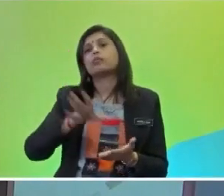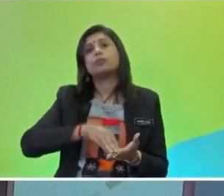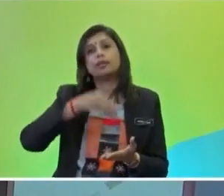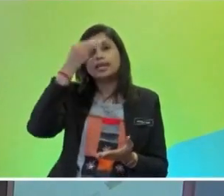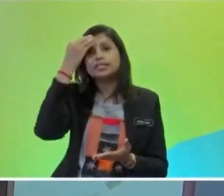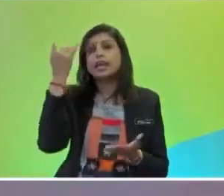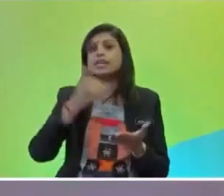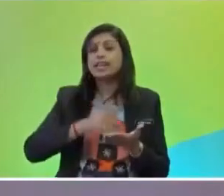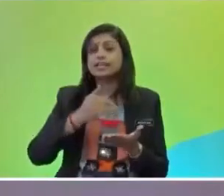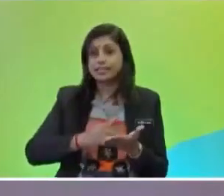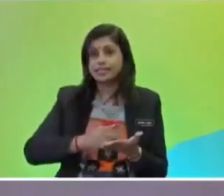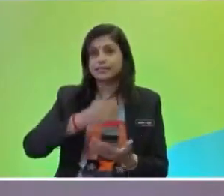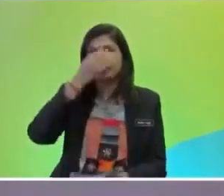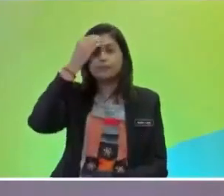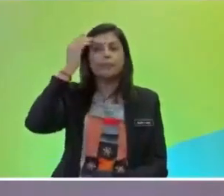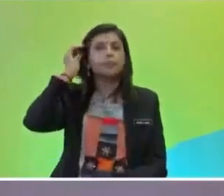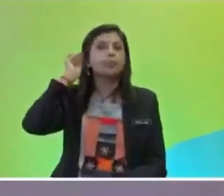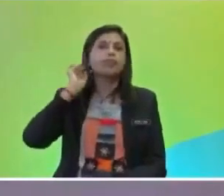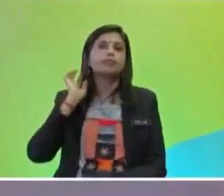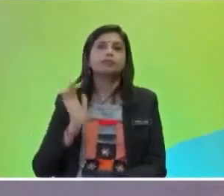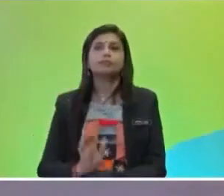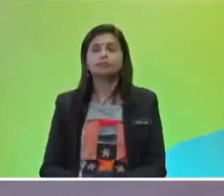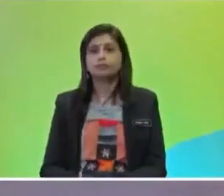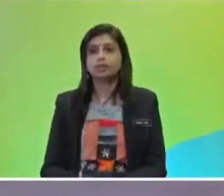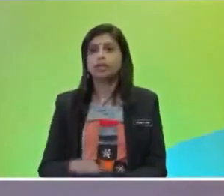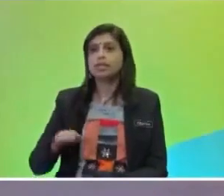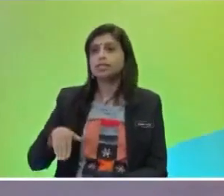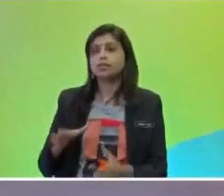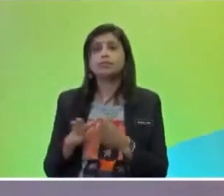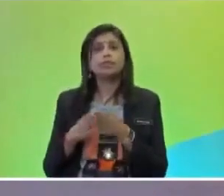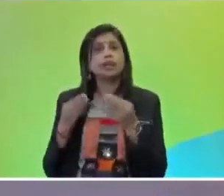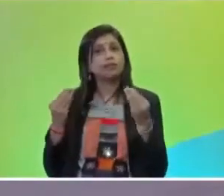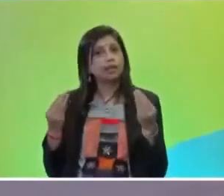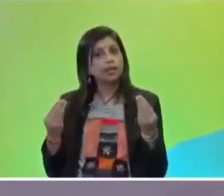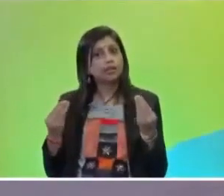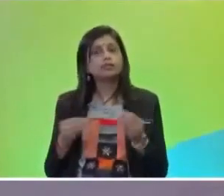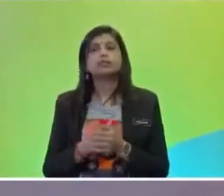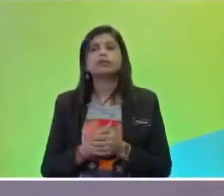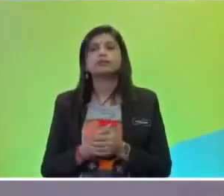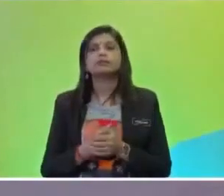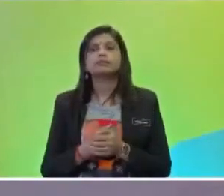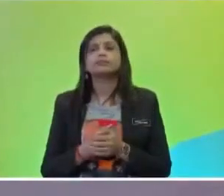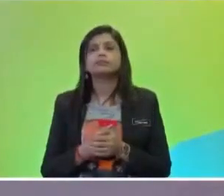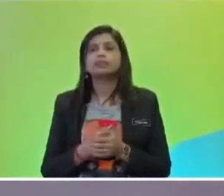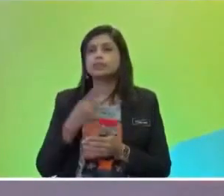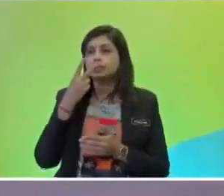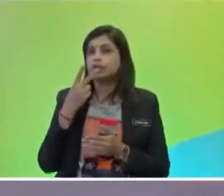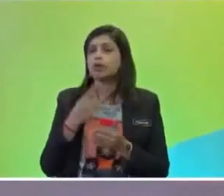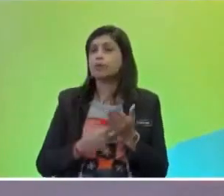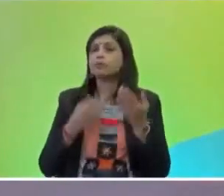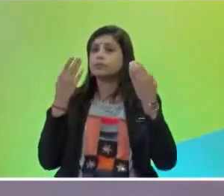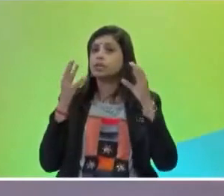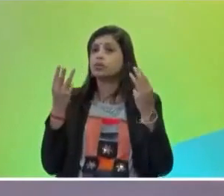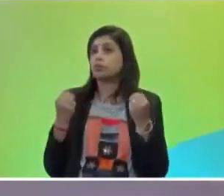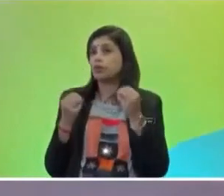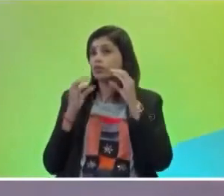Satu pembelajaran yang sangat-sangat seronok, cikgu. Tetapi sebelum kita mengakhiri program kita, boleh tak cikgu berikan sedikit rumusan kepada apa yang kita dah belajar untuk hari